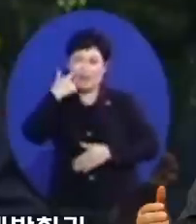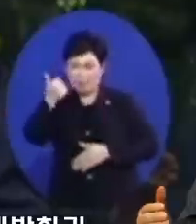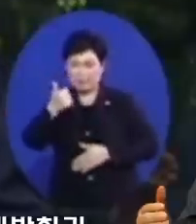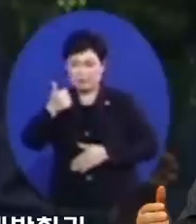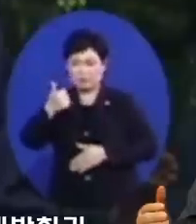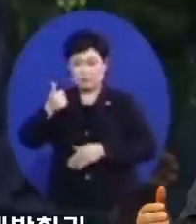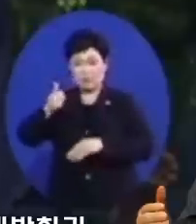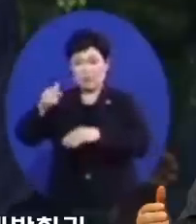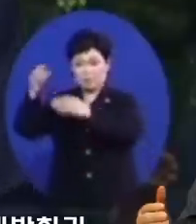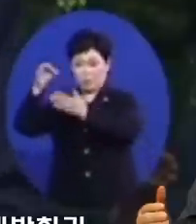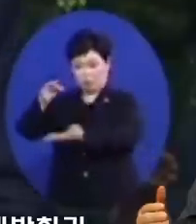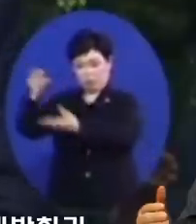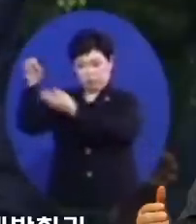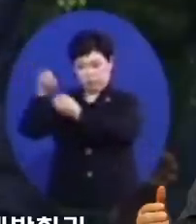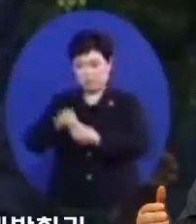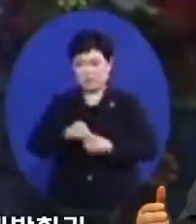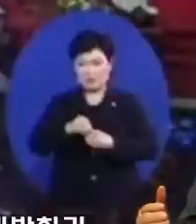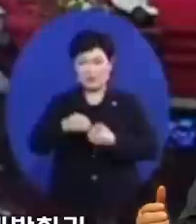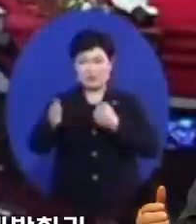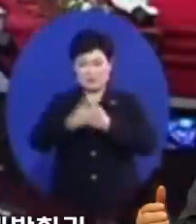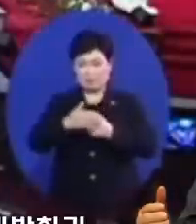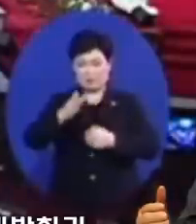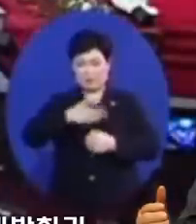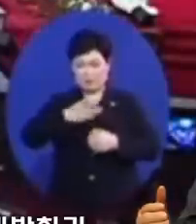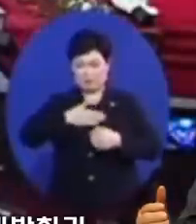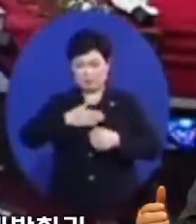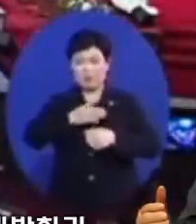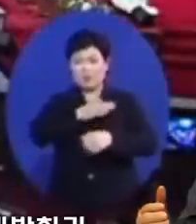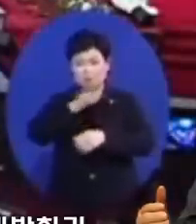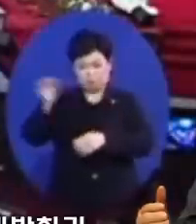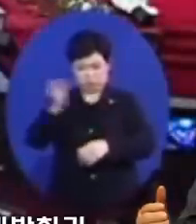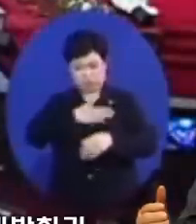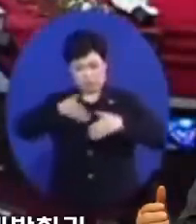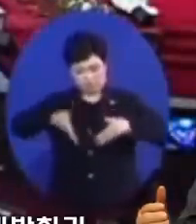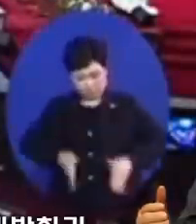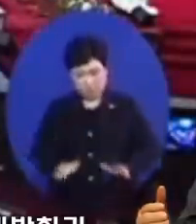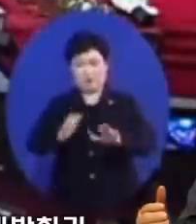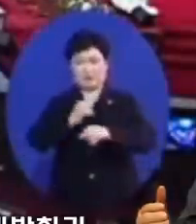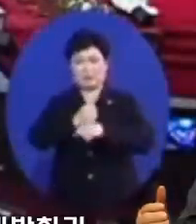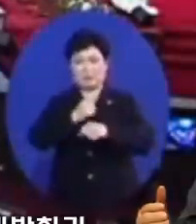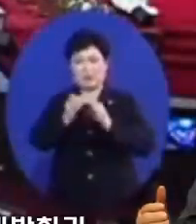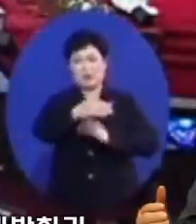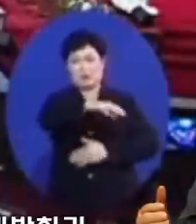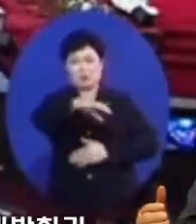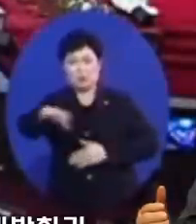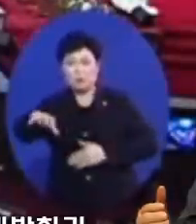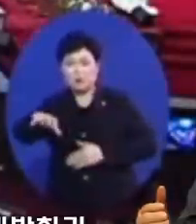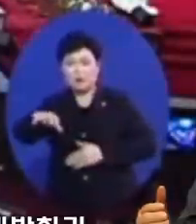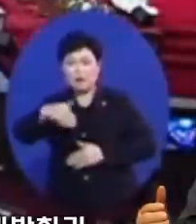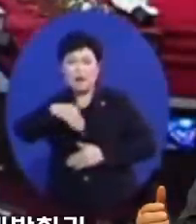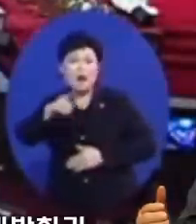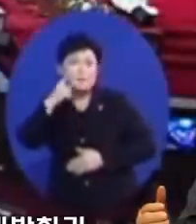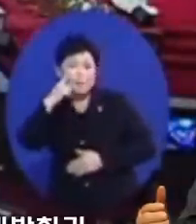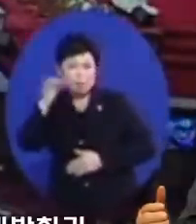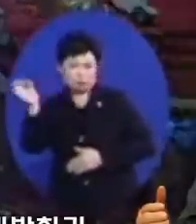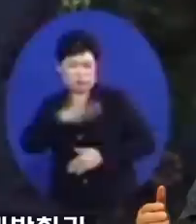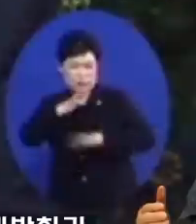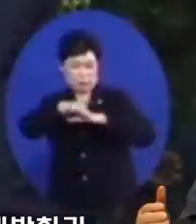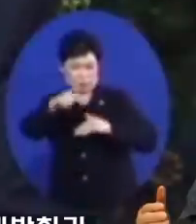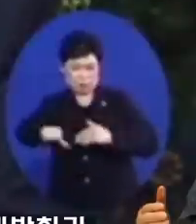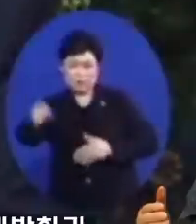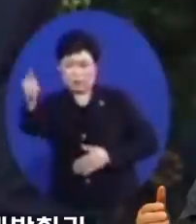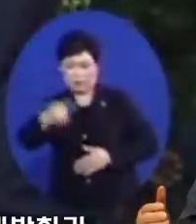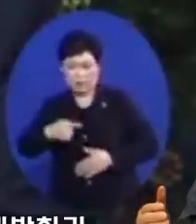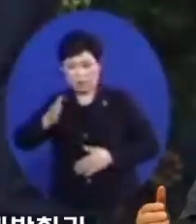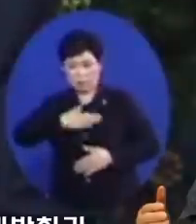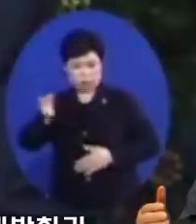상속을 받아서 잘 사니까 우리도 잘 사는 집에 태어났으니까 동리에 내려가면 부자집 손자 내려온다. 부자집 손자 내려온다 그랬습니다. 내가 부자가